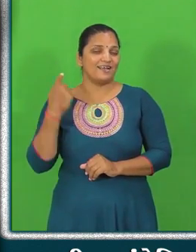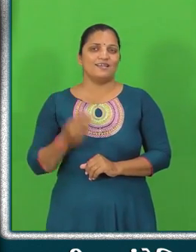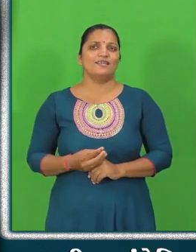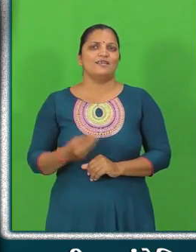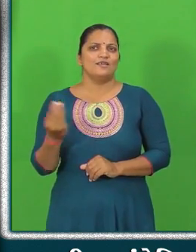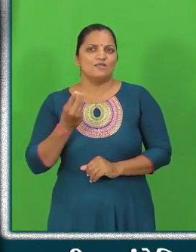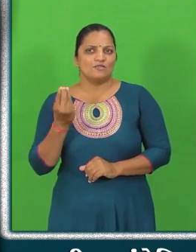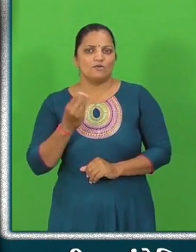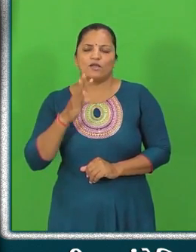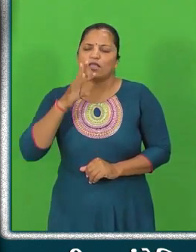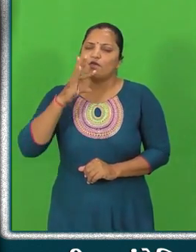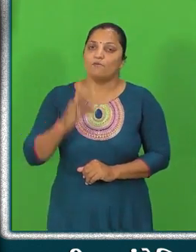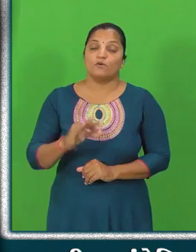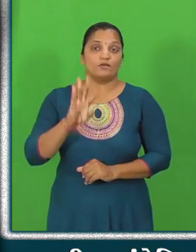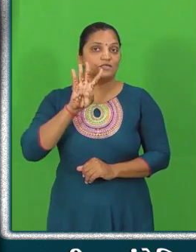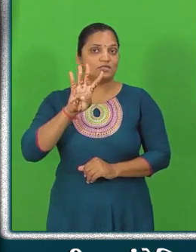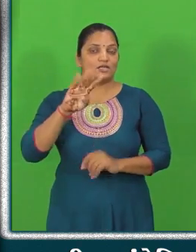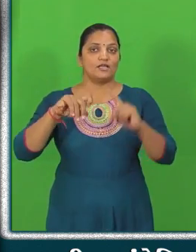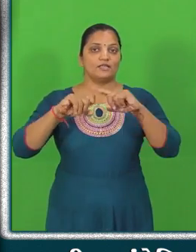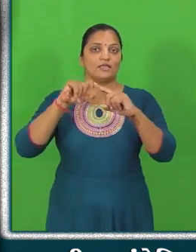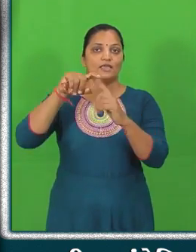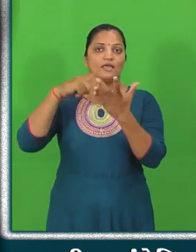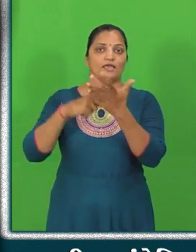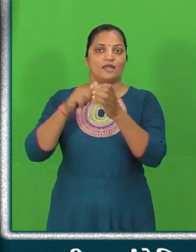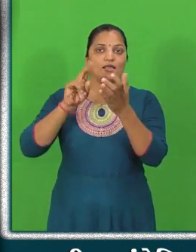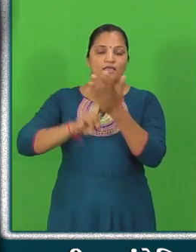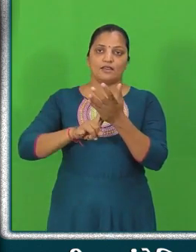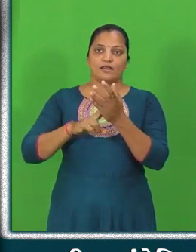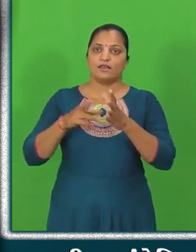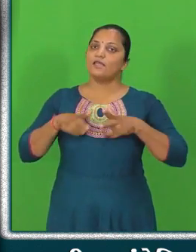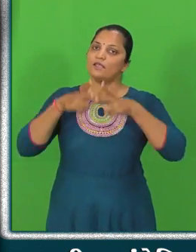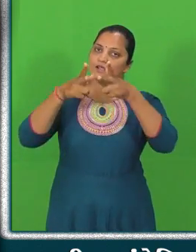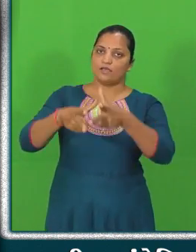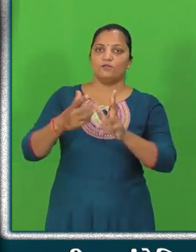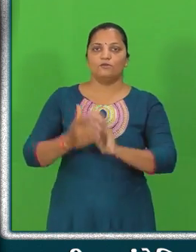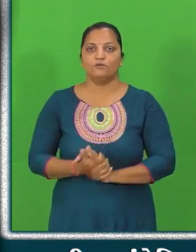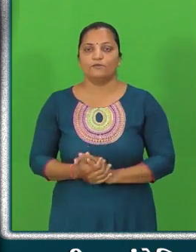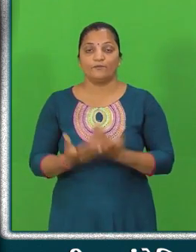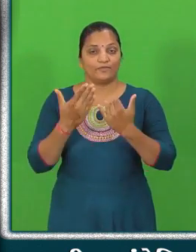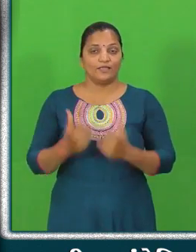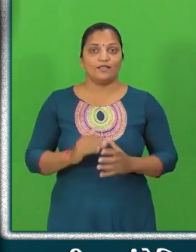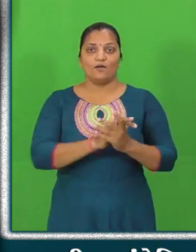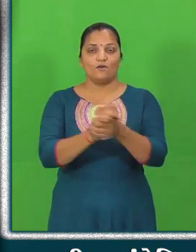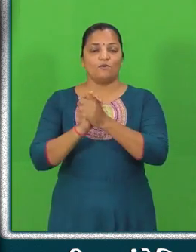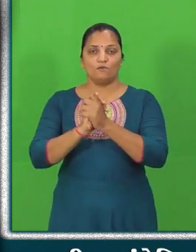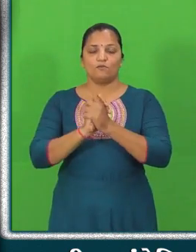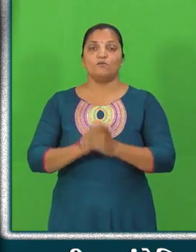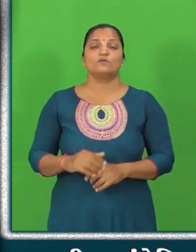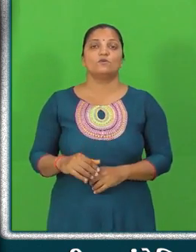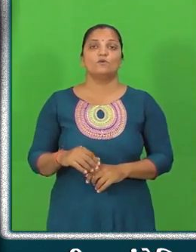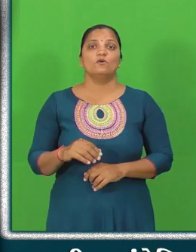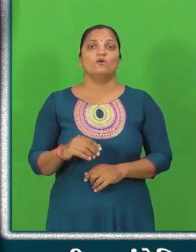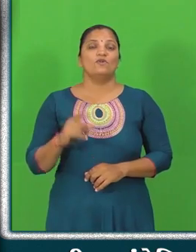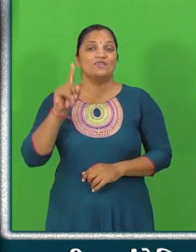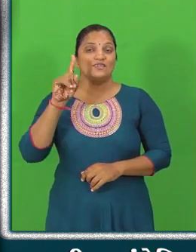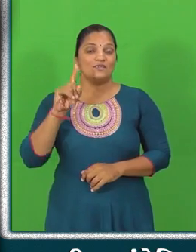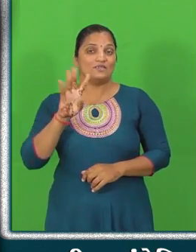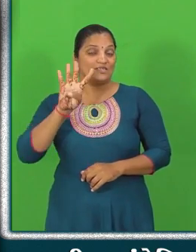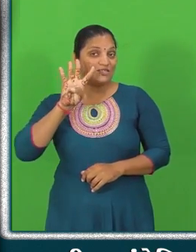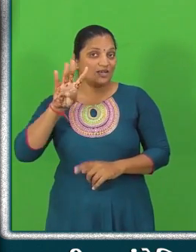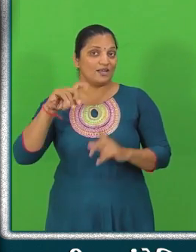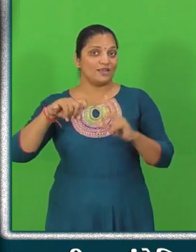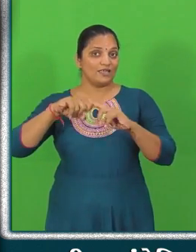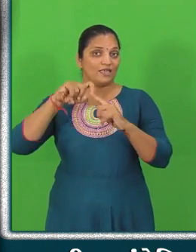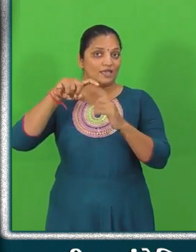તમને કેટલાક મહત્વના ચાર કિરણો વિશે વાત કરી હતી। મિત્રો, આ જે ચાર કિરણો છે એ હવે